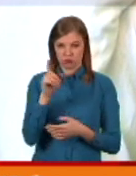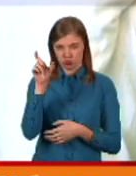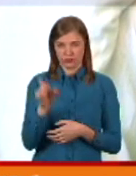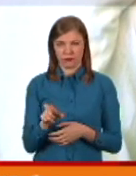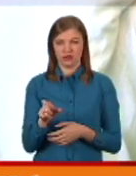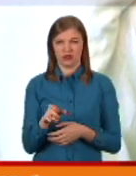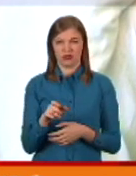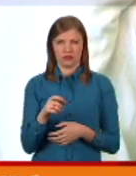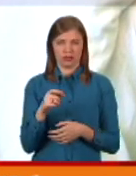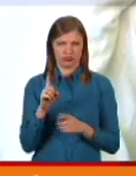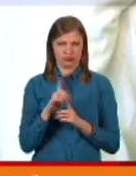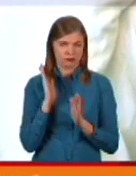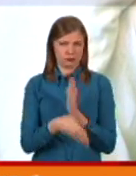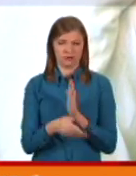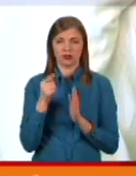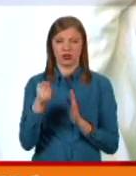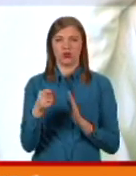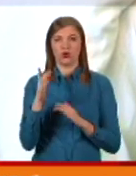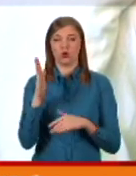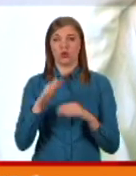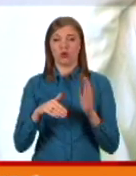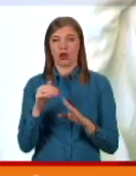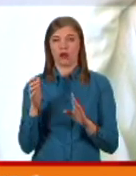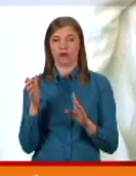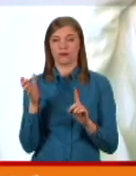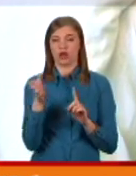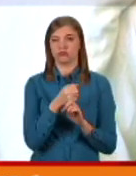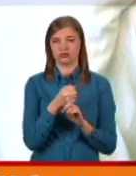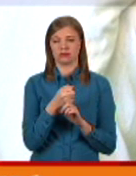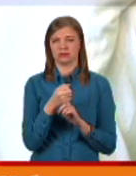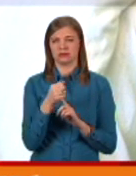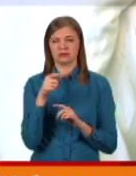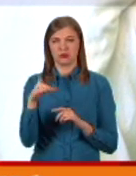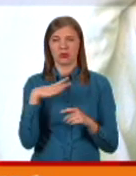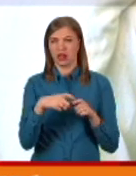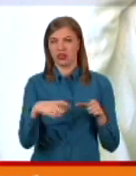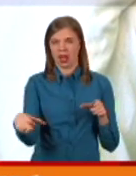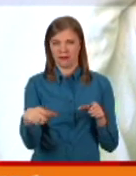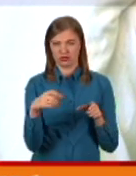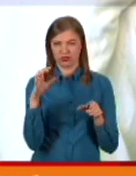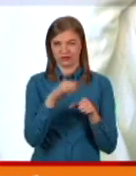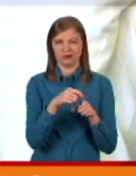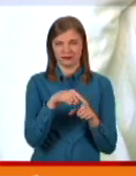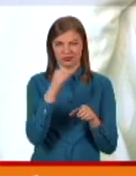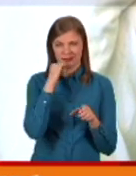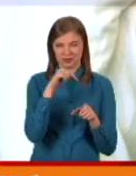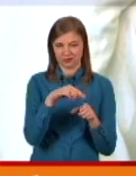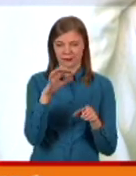він ігнорує мене. Він руками зачепився за там лавка, яка стояла під таксофоном старим